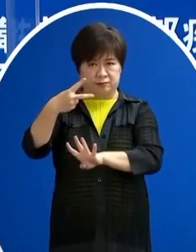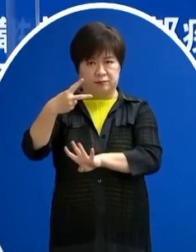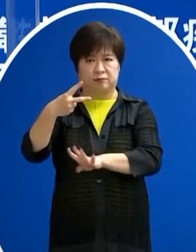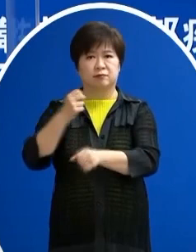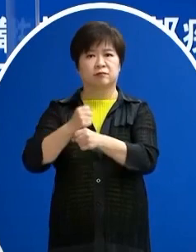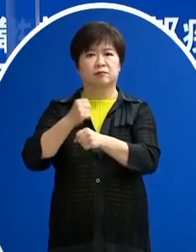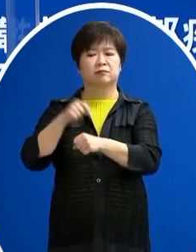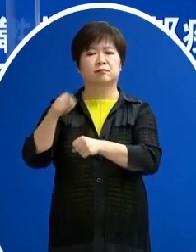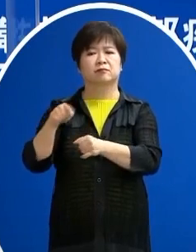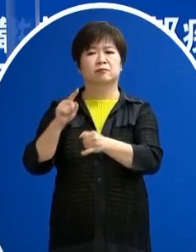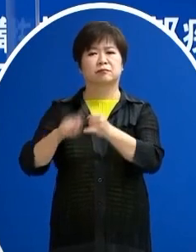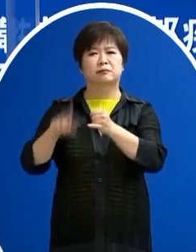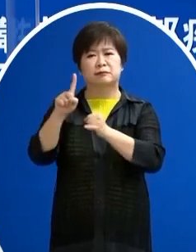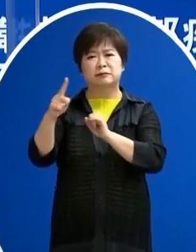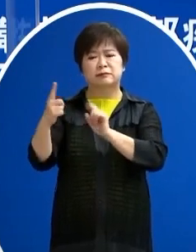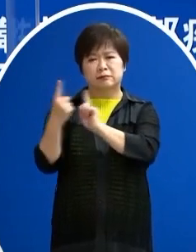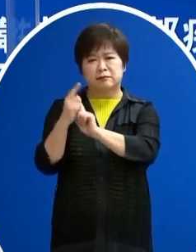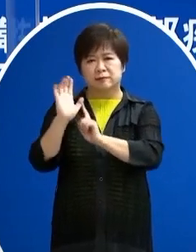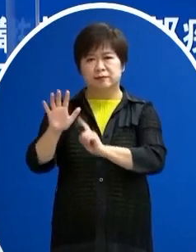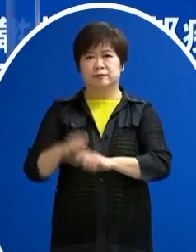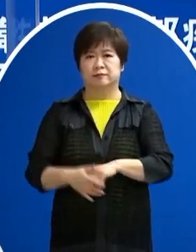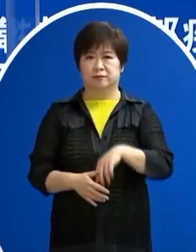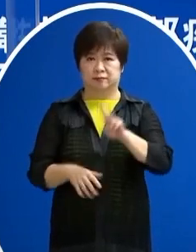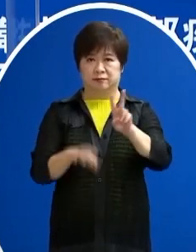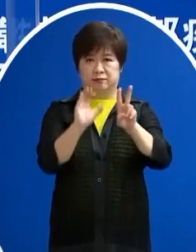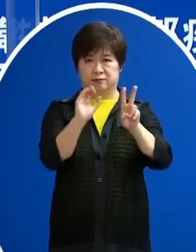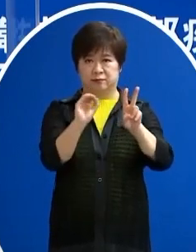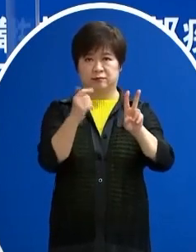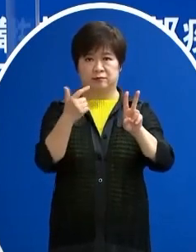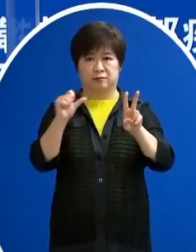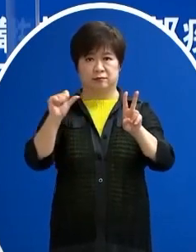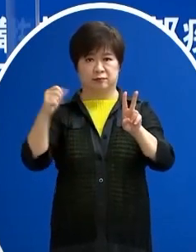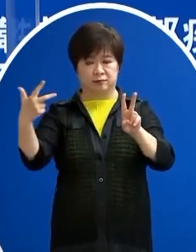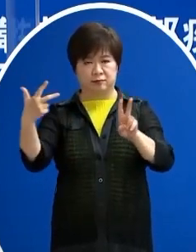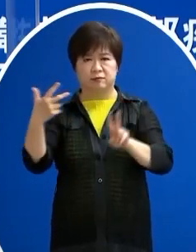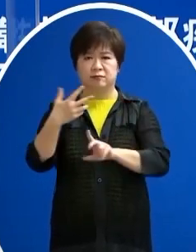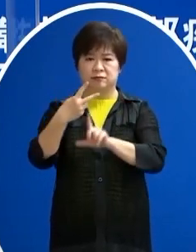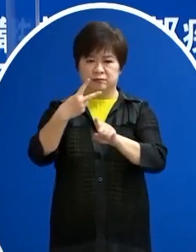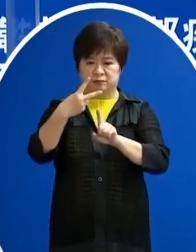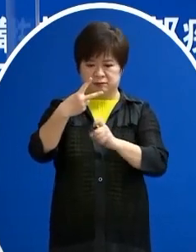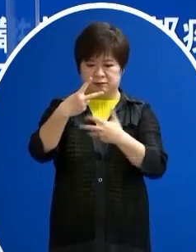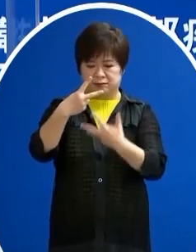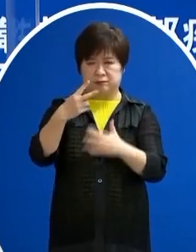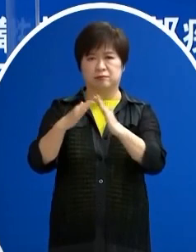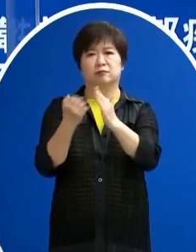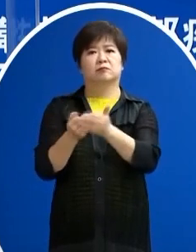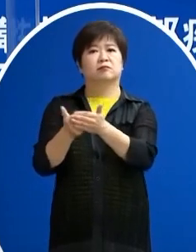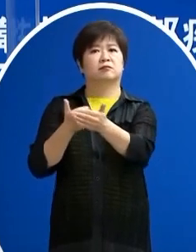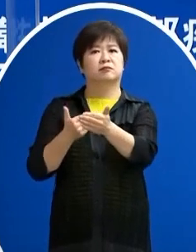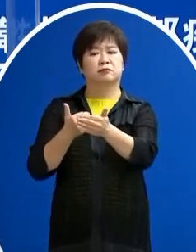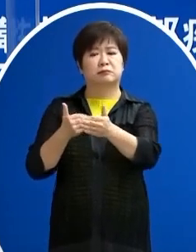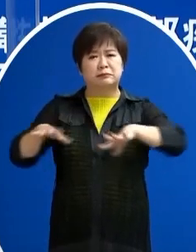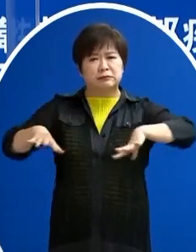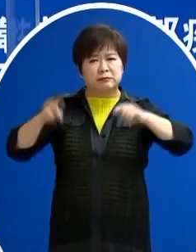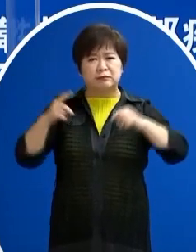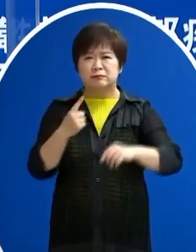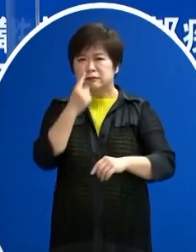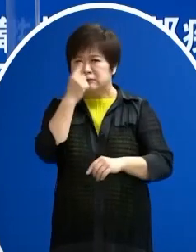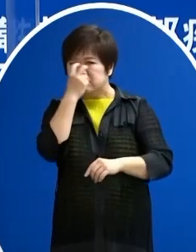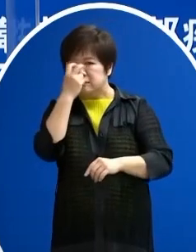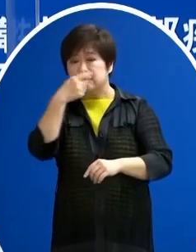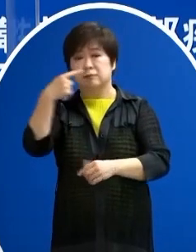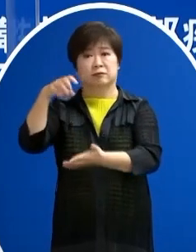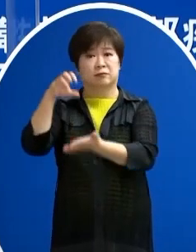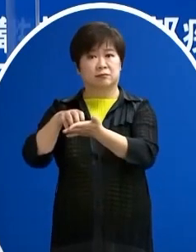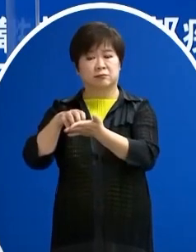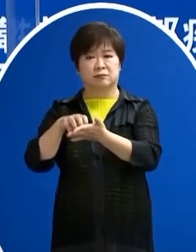的接触日，那20657是在2月18号开始居隔，那当时采检是阴性，在